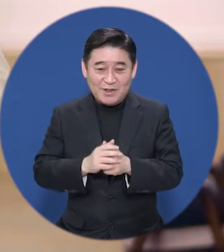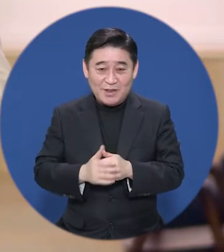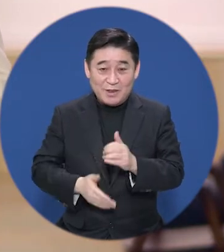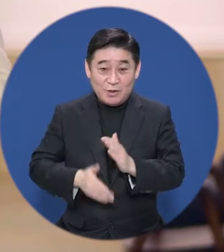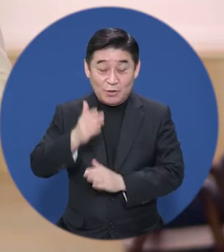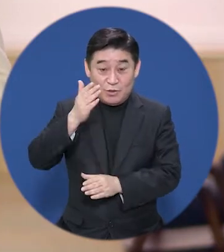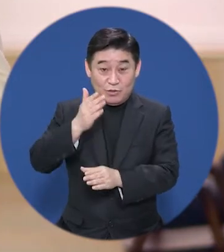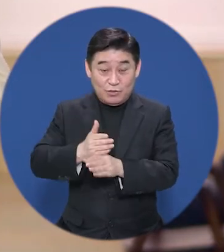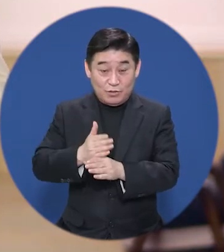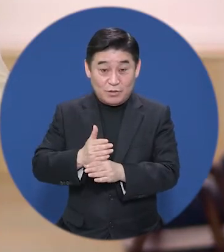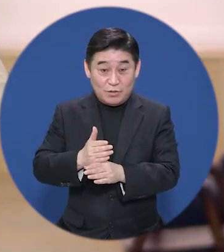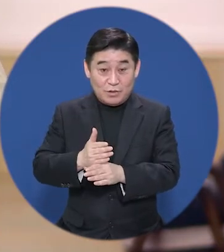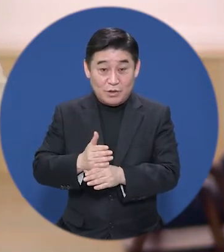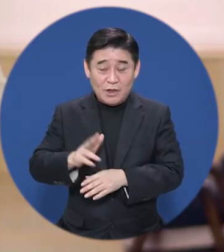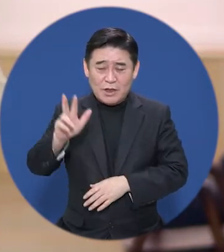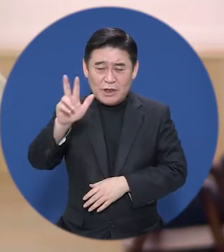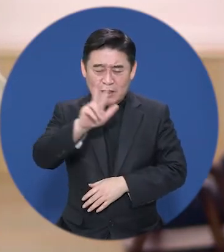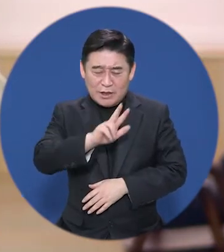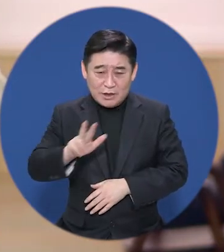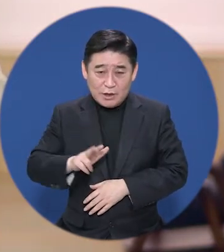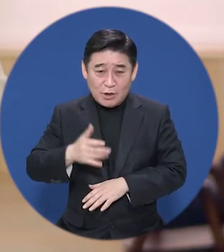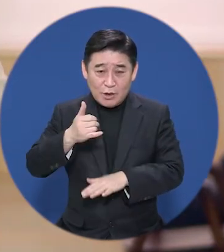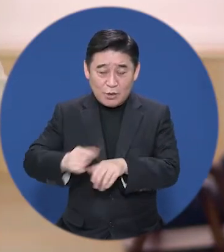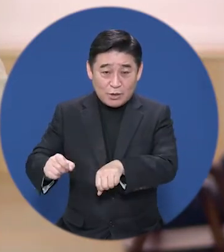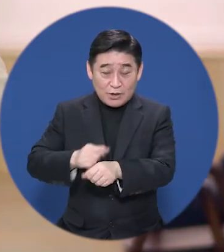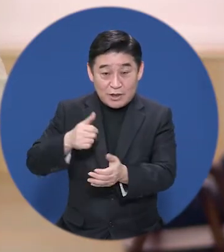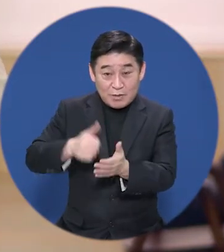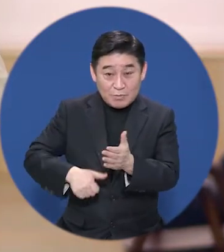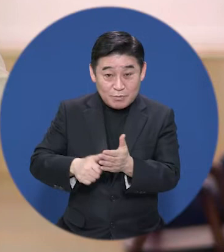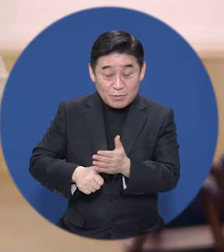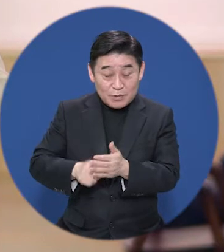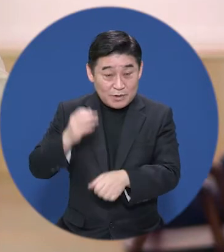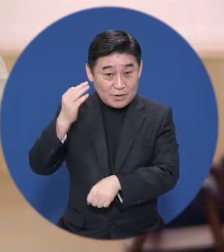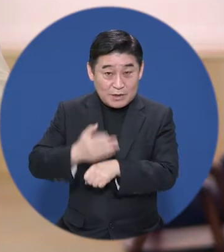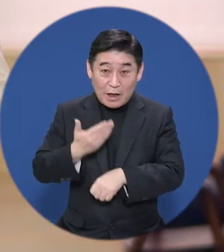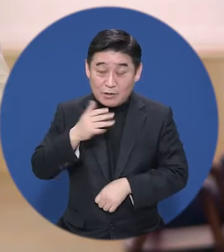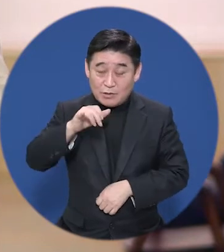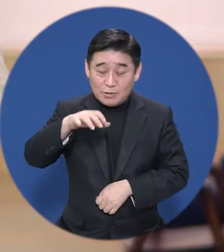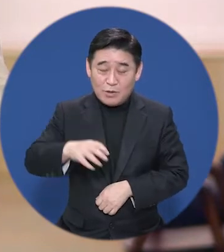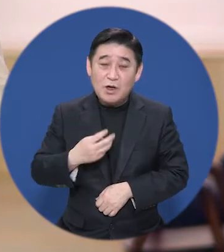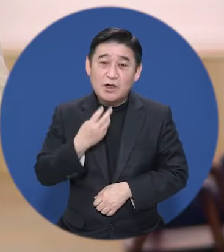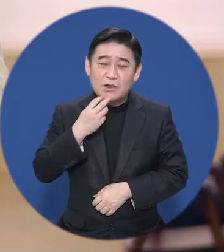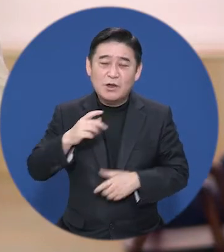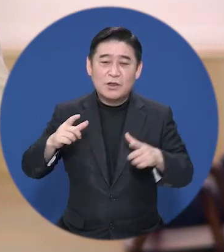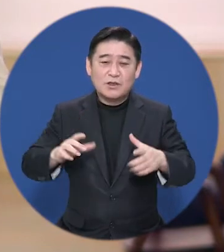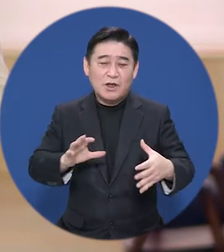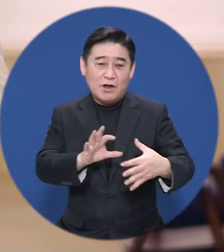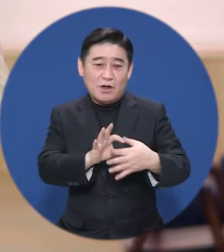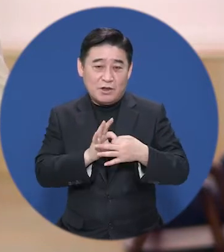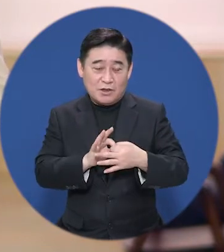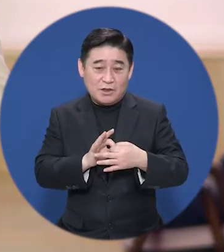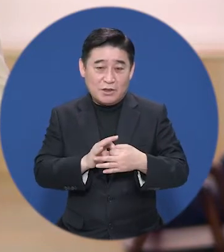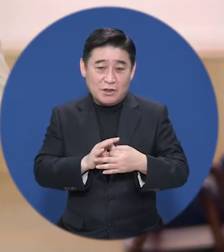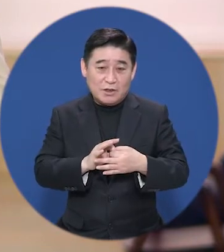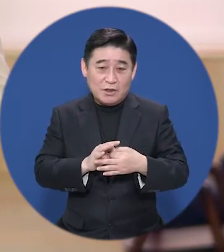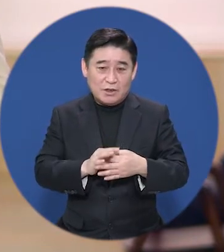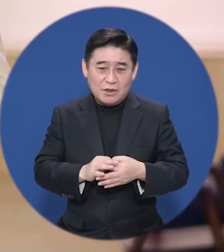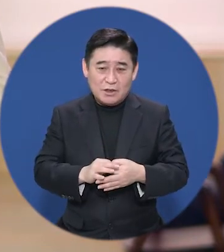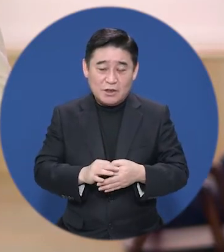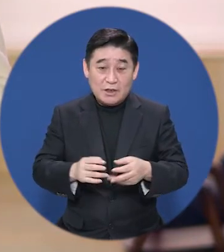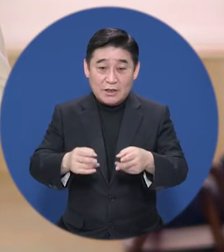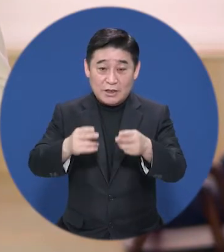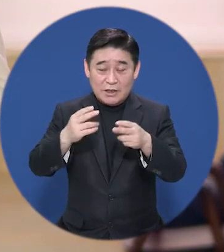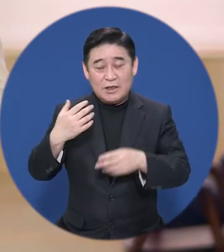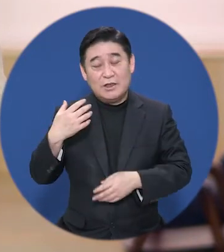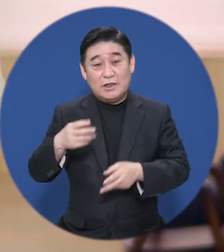도심 한복판에서 전국 각지의 농특산물을 만날 수 있는 곳입니다. 서울과 지역을 이어주는 징검다리